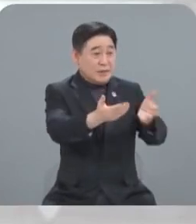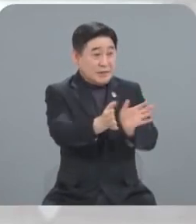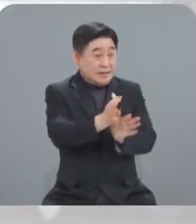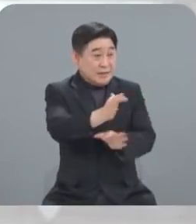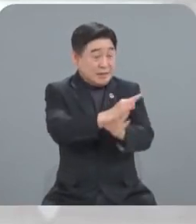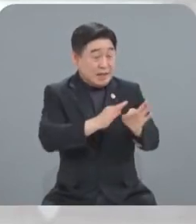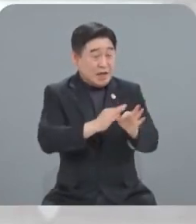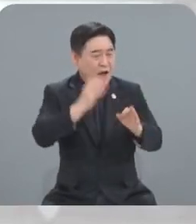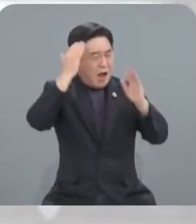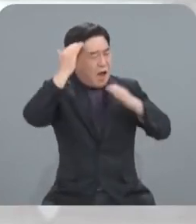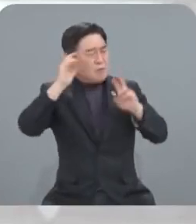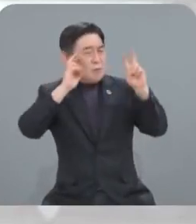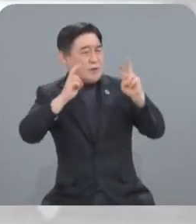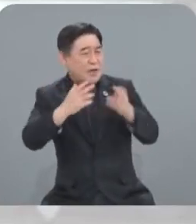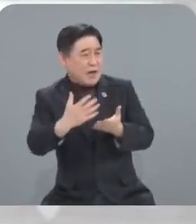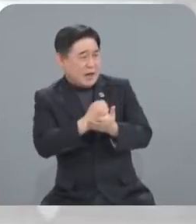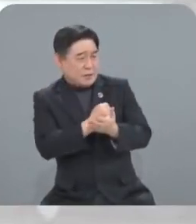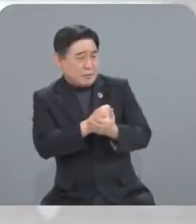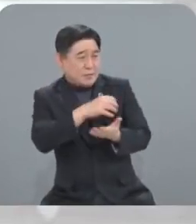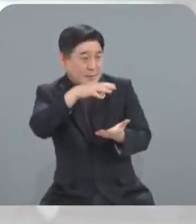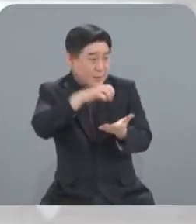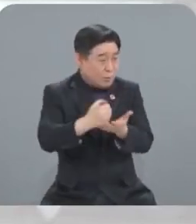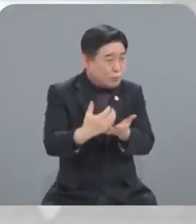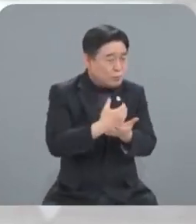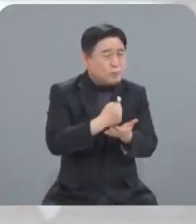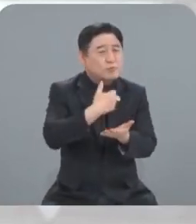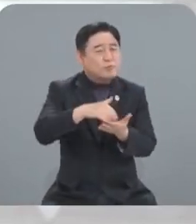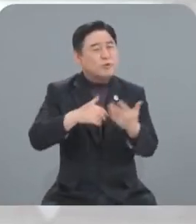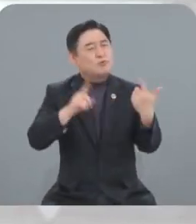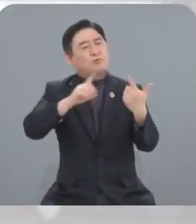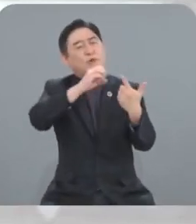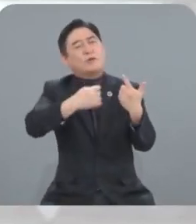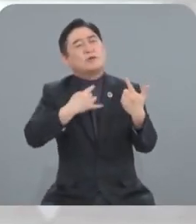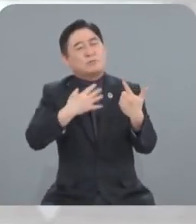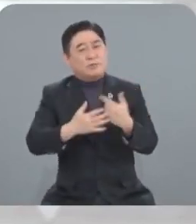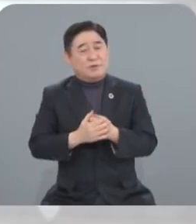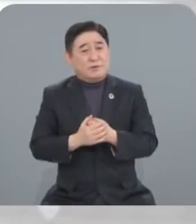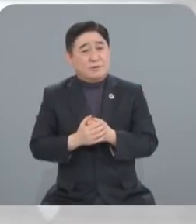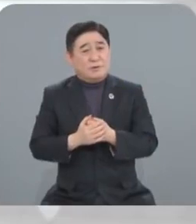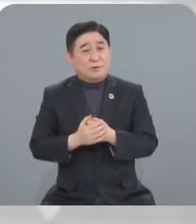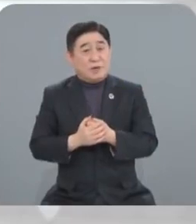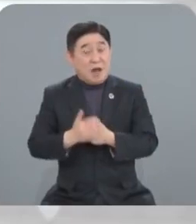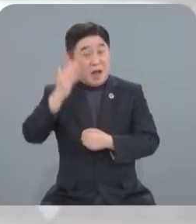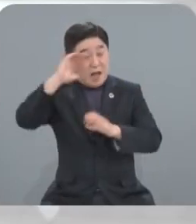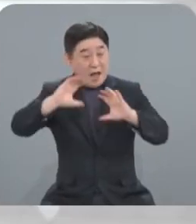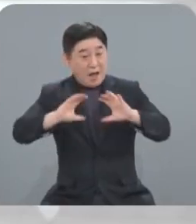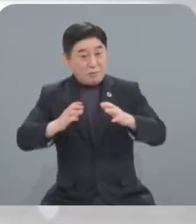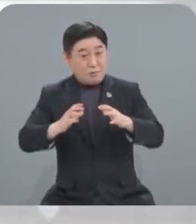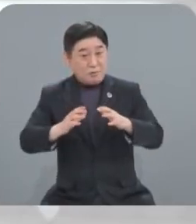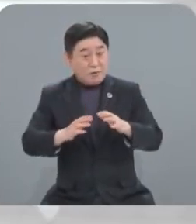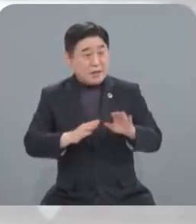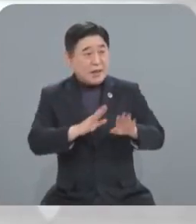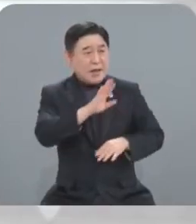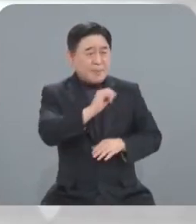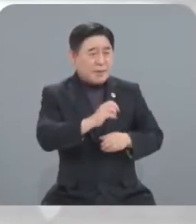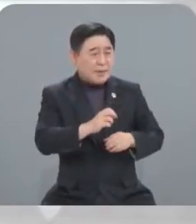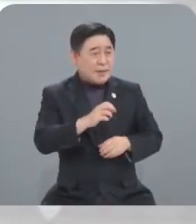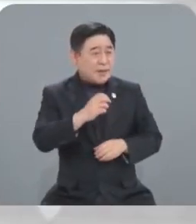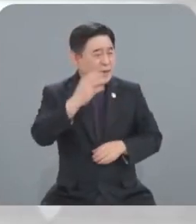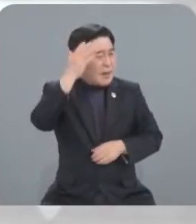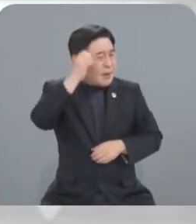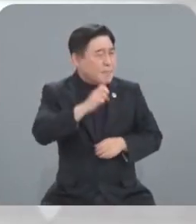우리 기업들이 차지하는 시장점유율은 원 6% 밖에 안됩니다 우리도 비메모리 시스템